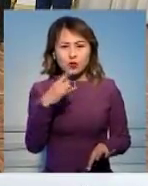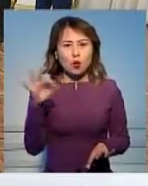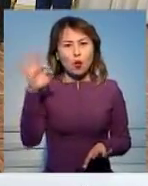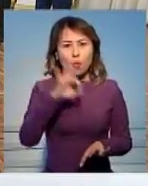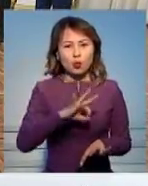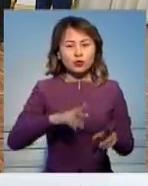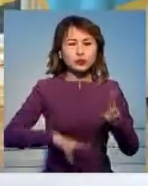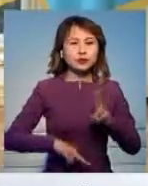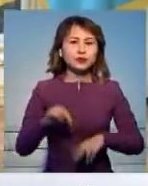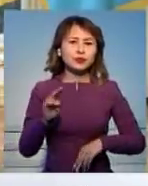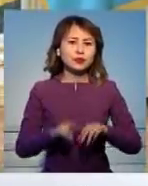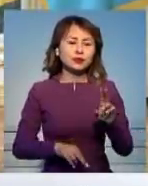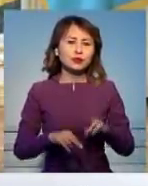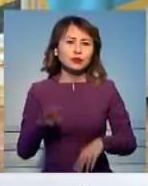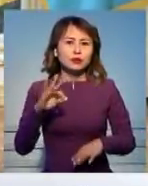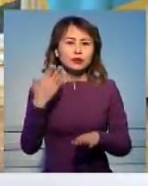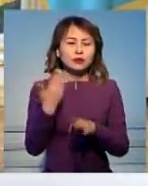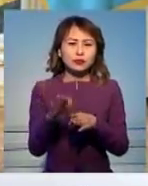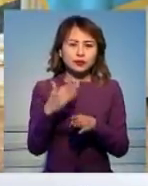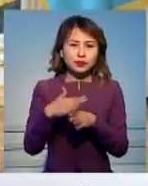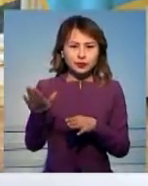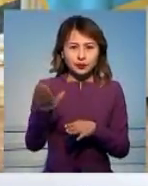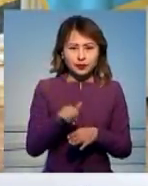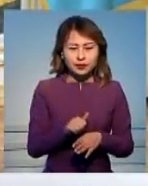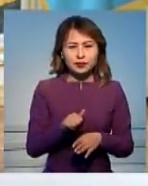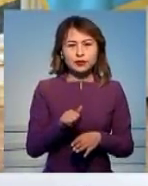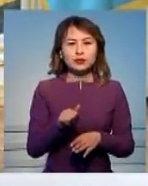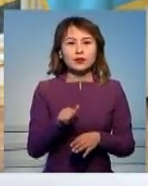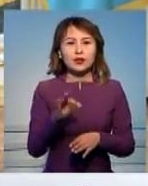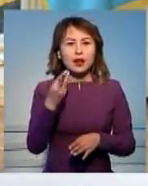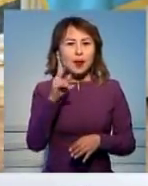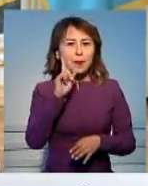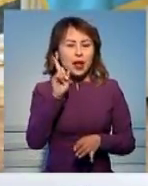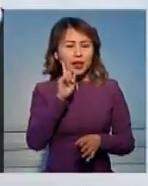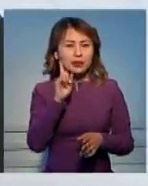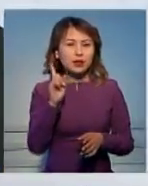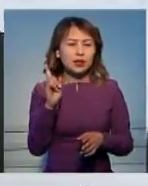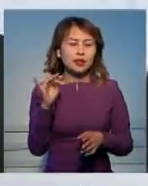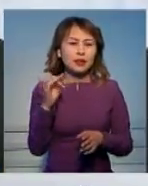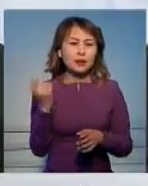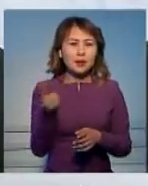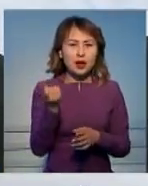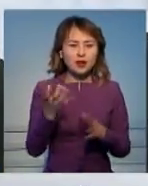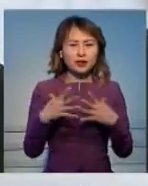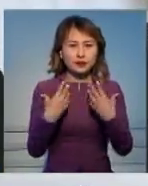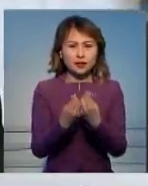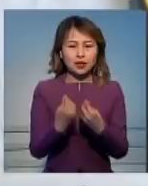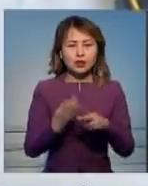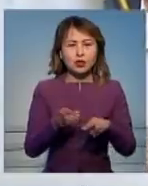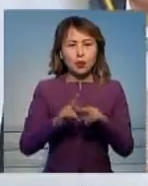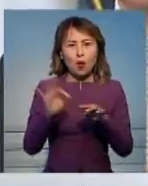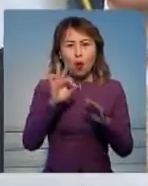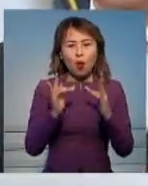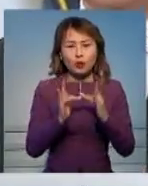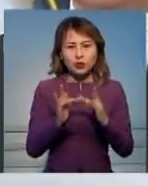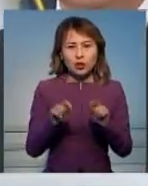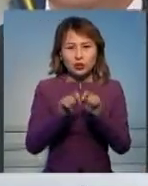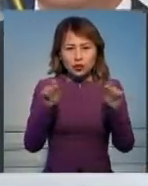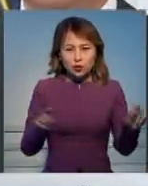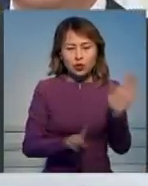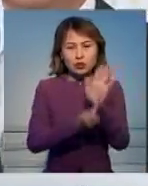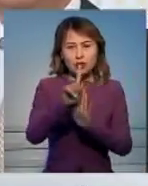разворачивается строительство ипотечного жилья для малообеспеченных, начнутся строительство общежития для